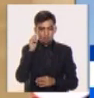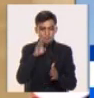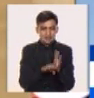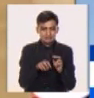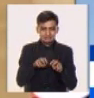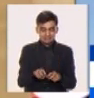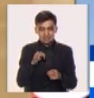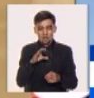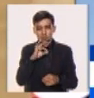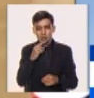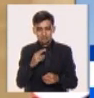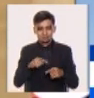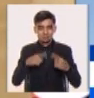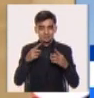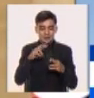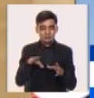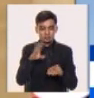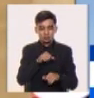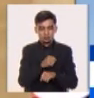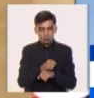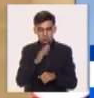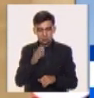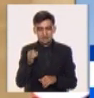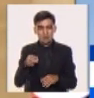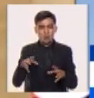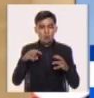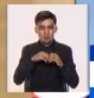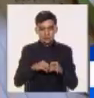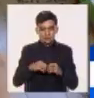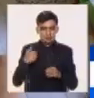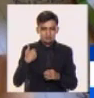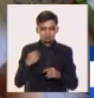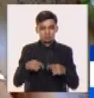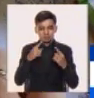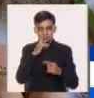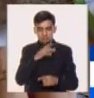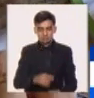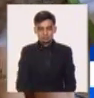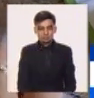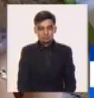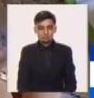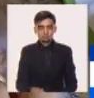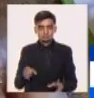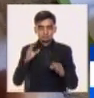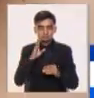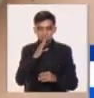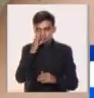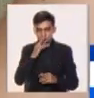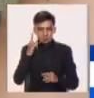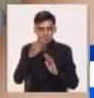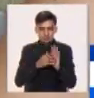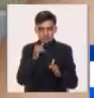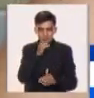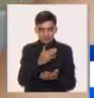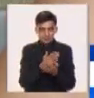и социализации, то все это затормозит выработку всеобщего иммунитета. Но некоторые родители, понимая всю важность принятых мер во